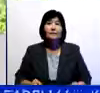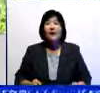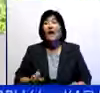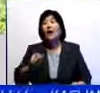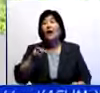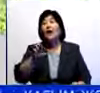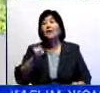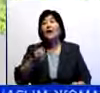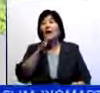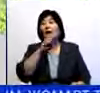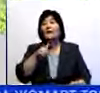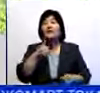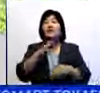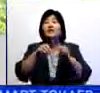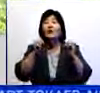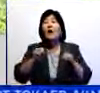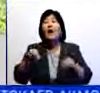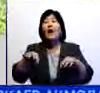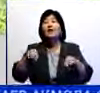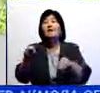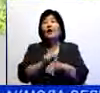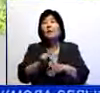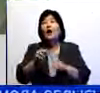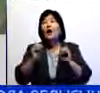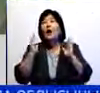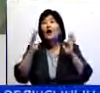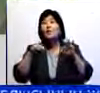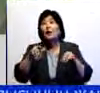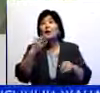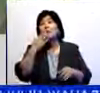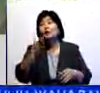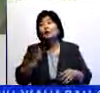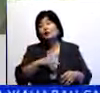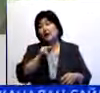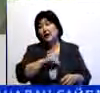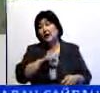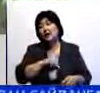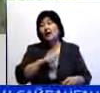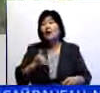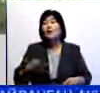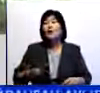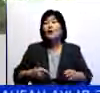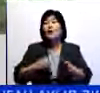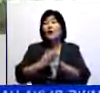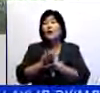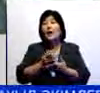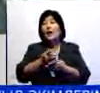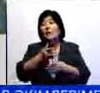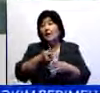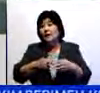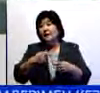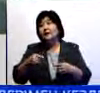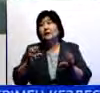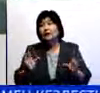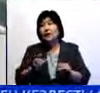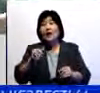Ағыбай ақсақалдың негізгі мамандығы автомеханик, ал бау-бақша ісі оның сүйікті кәсібі. Өмірінің басым бөлігін қара жұмысқа арнаған